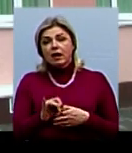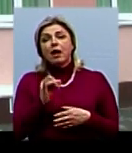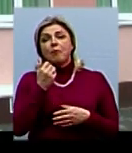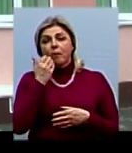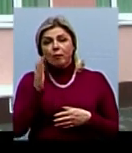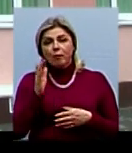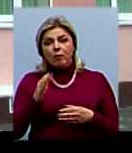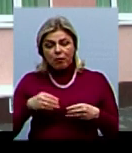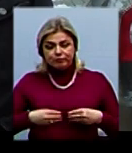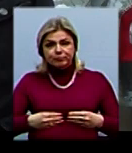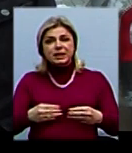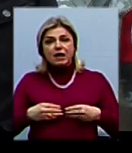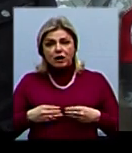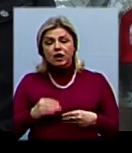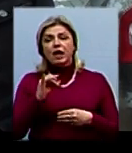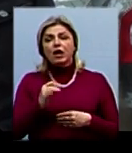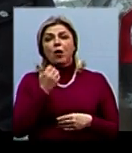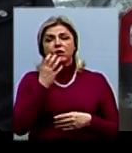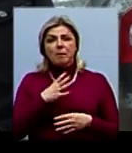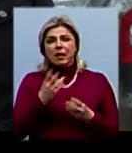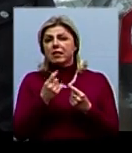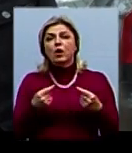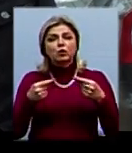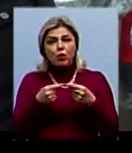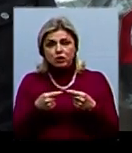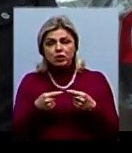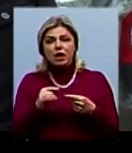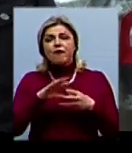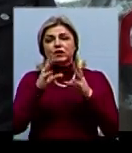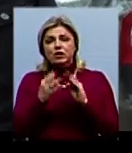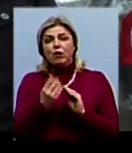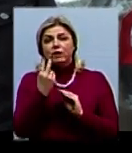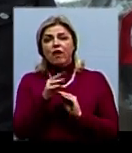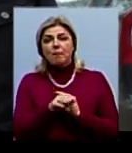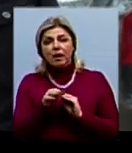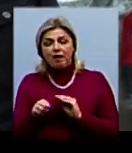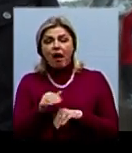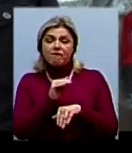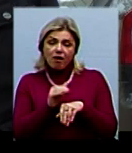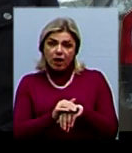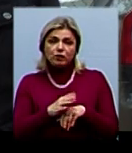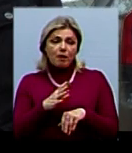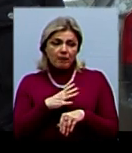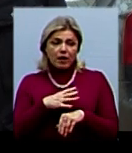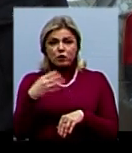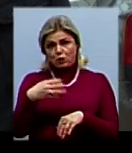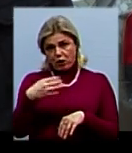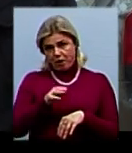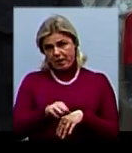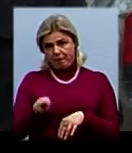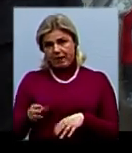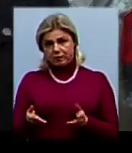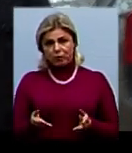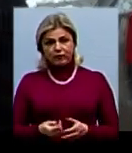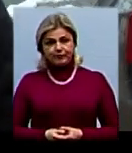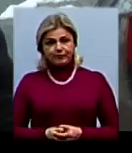проектировании была неточность, была там горцовку приняли всего 2 мм, а по факту она была сколько? 40 мм или сколько,